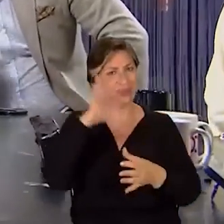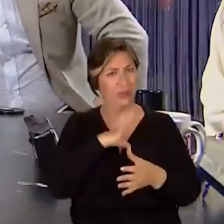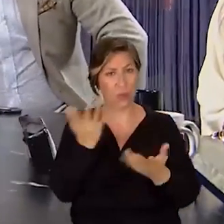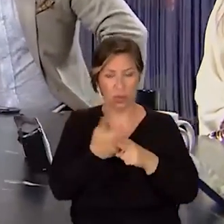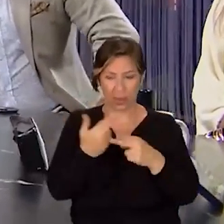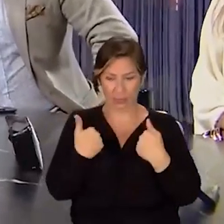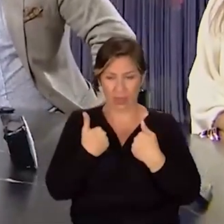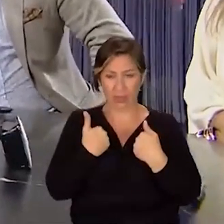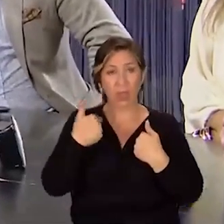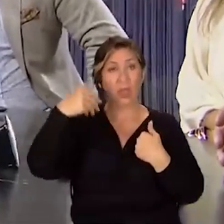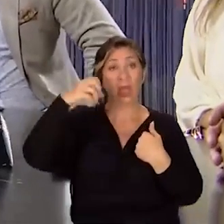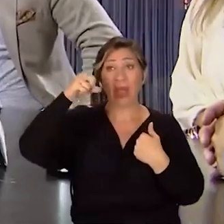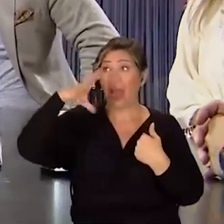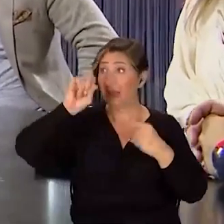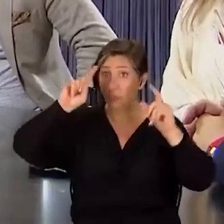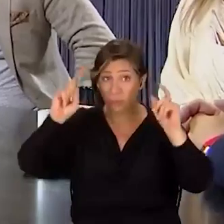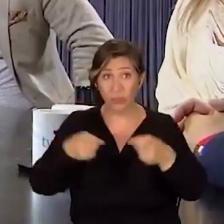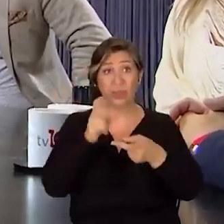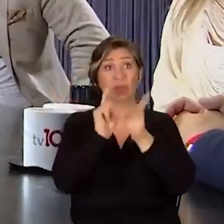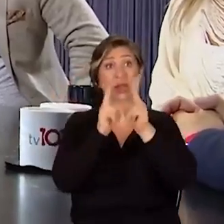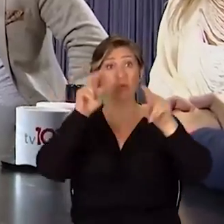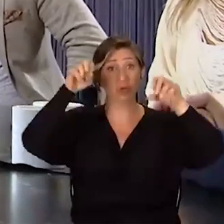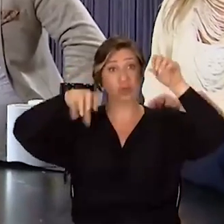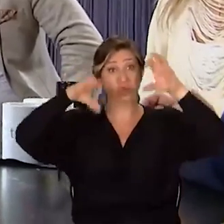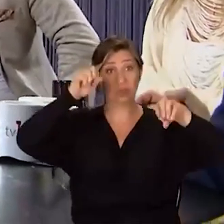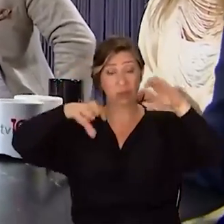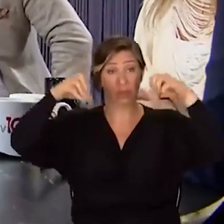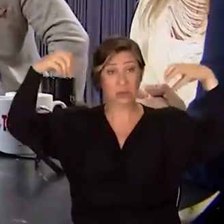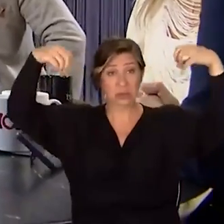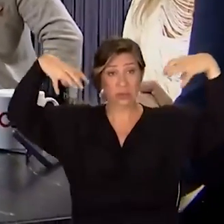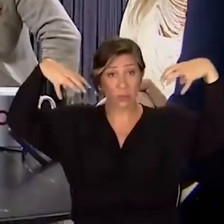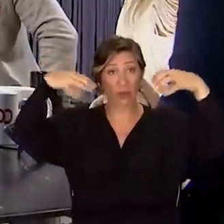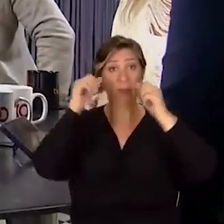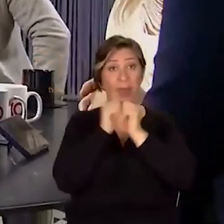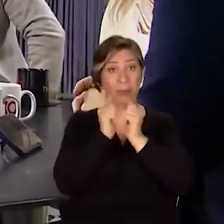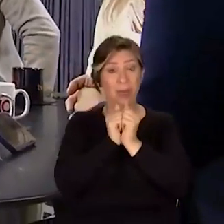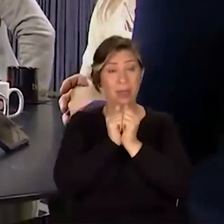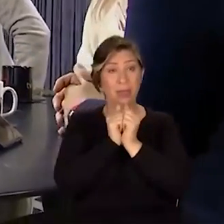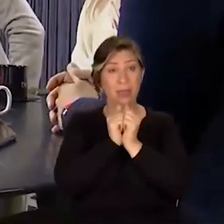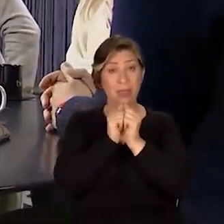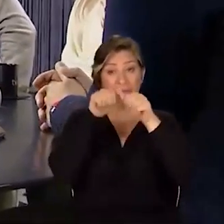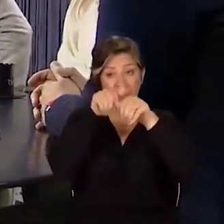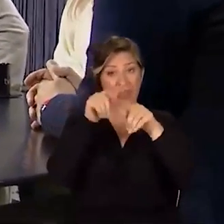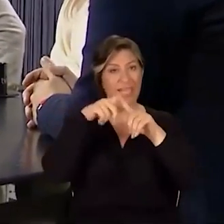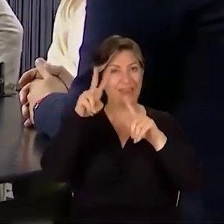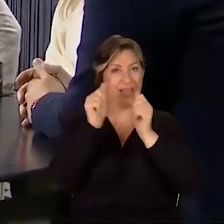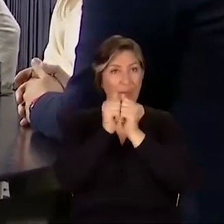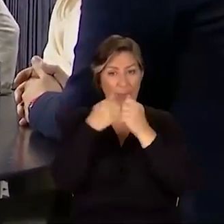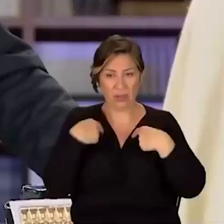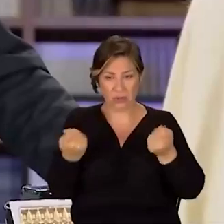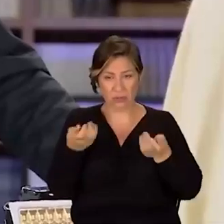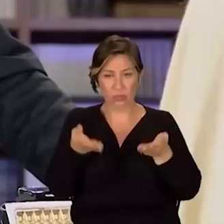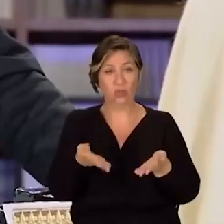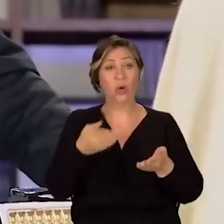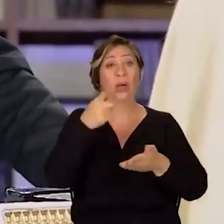ben. Ampulle beraber, tiyatro ışıklarıyla beraber, spotlarla beraber, işte yayıncılıkla beraber ben böyle bir şey yapıyorum.